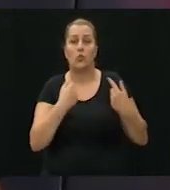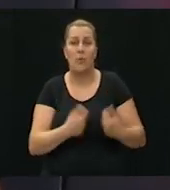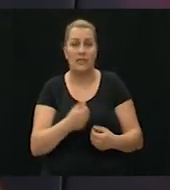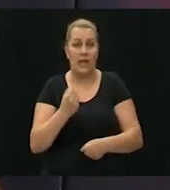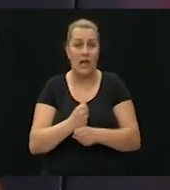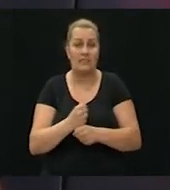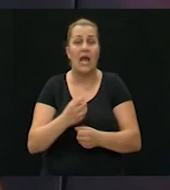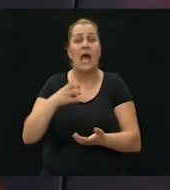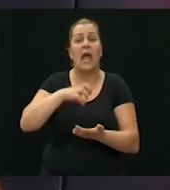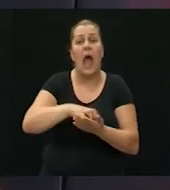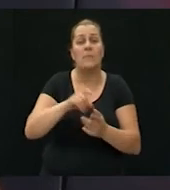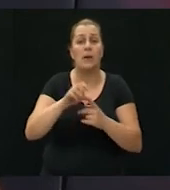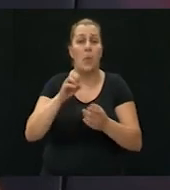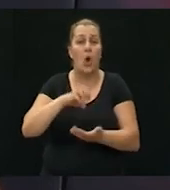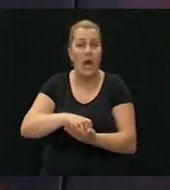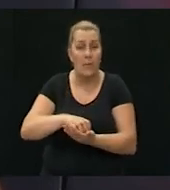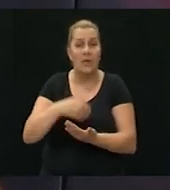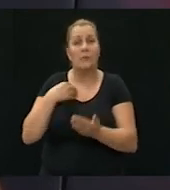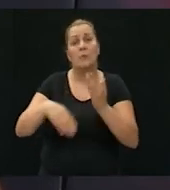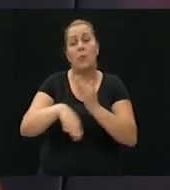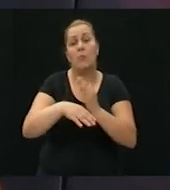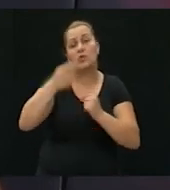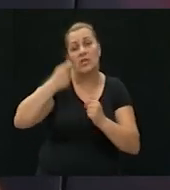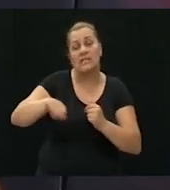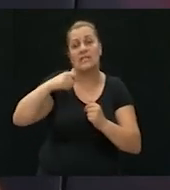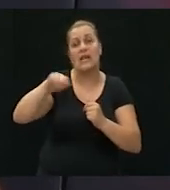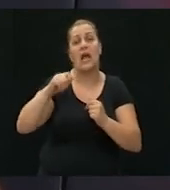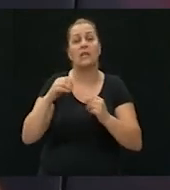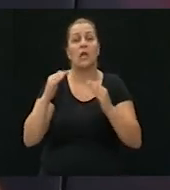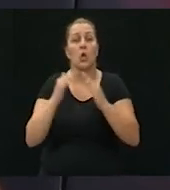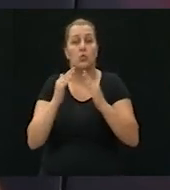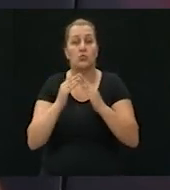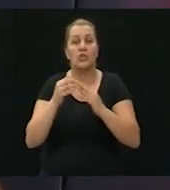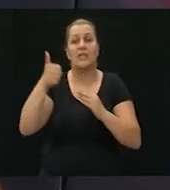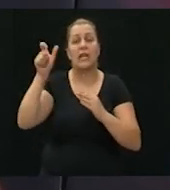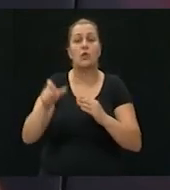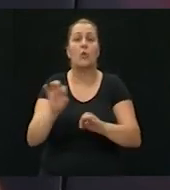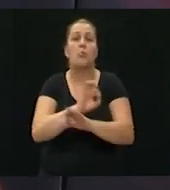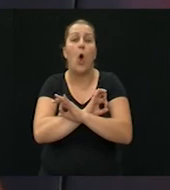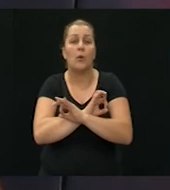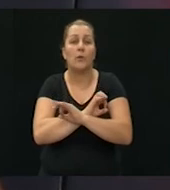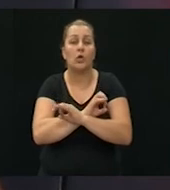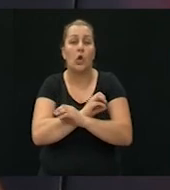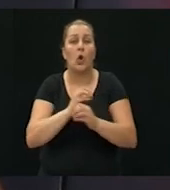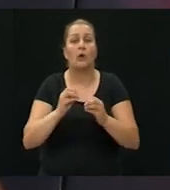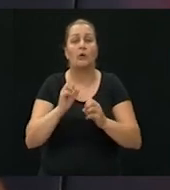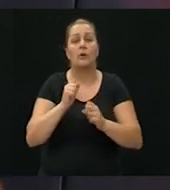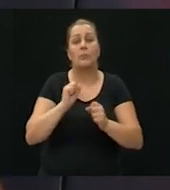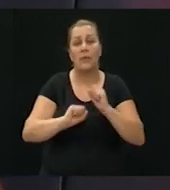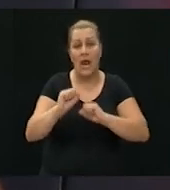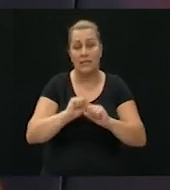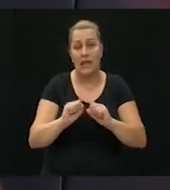humanitarna akcija Kamen po kamen, gdje pomažemo u izgradnju obiteljske kuće poginuloga branitelja Tihomira Karoglana,